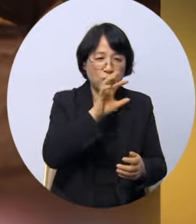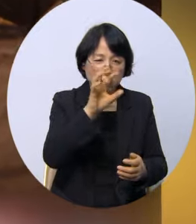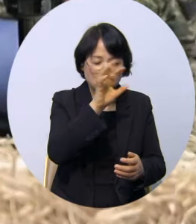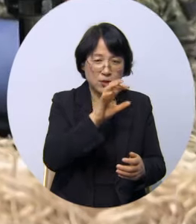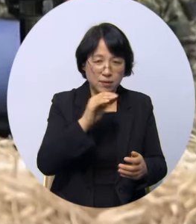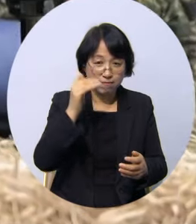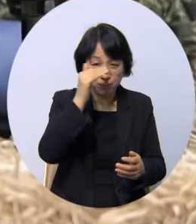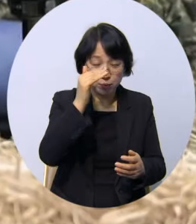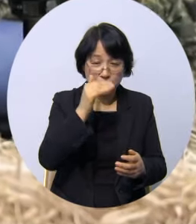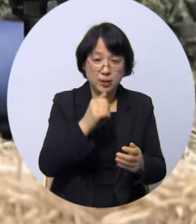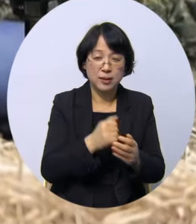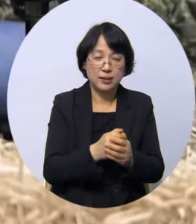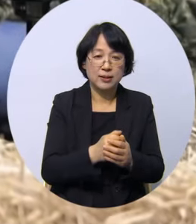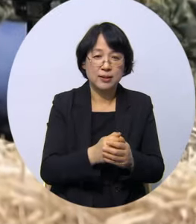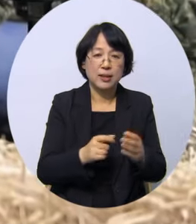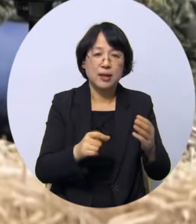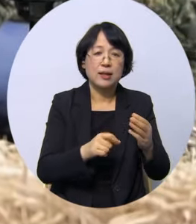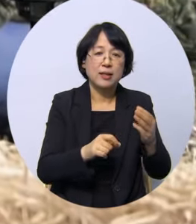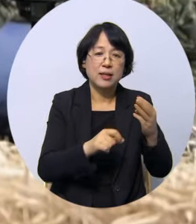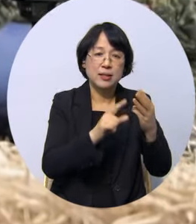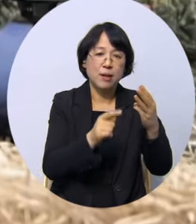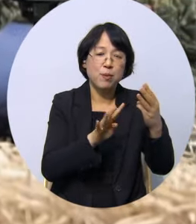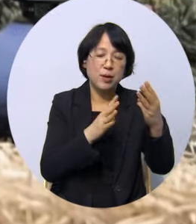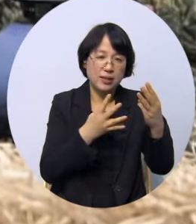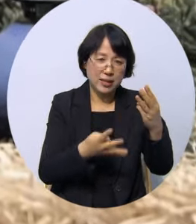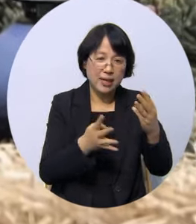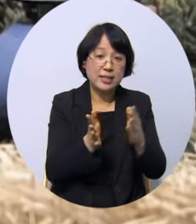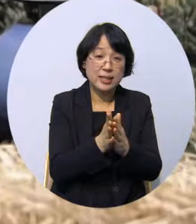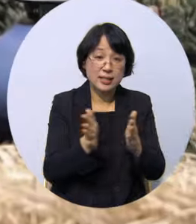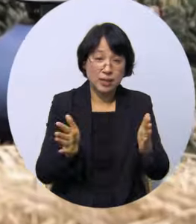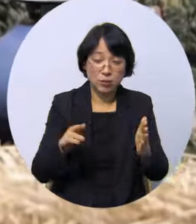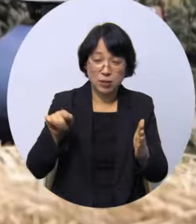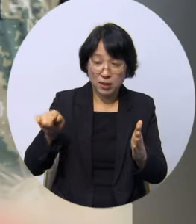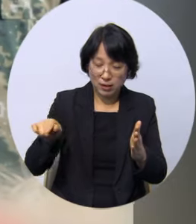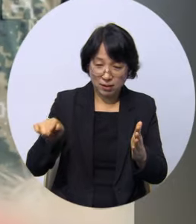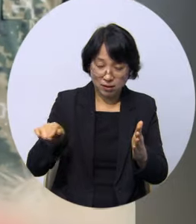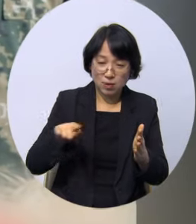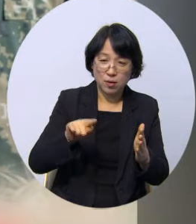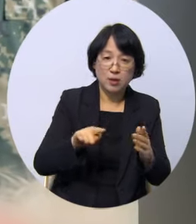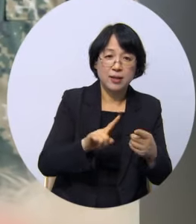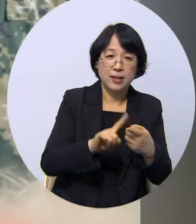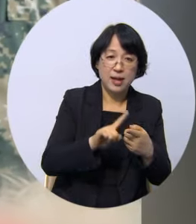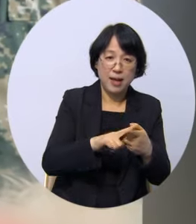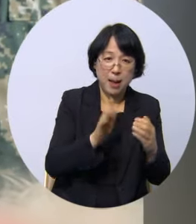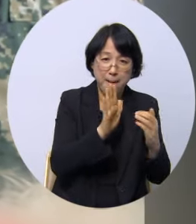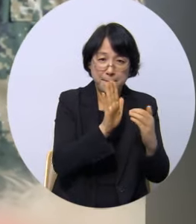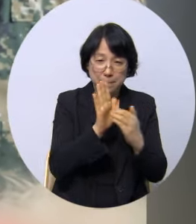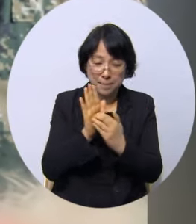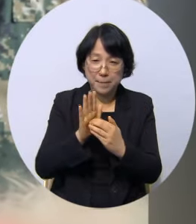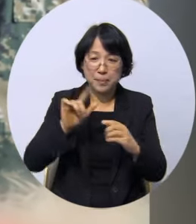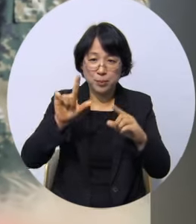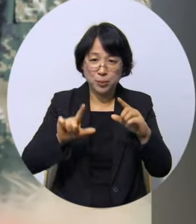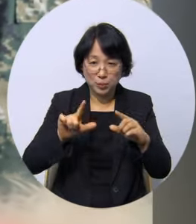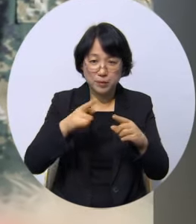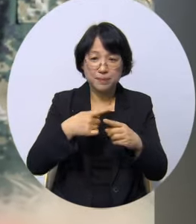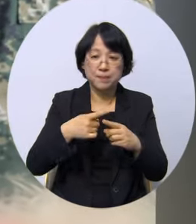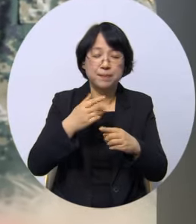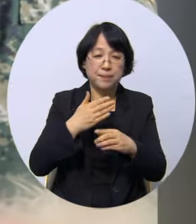지난 4일 시작된 한미 연합 훈련 자유의 방패에 대한 맞대응 성격으로 풀이됩니다 KTV